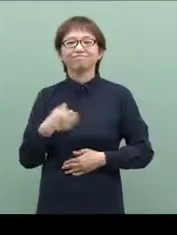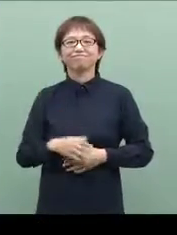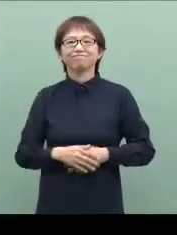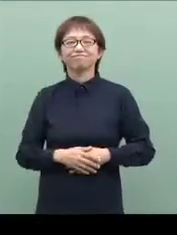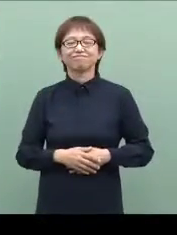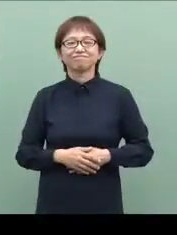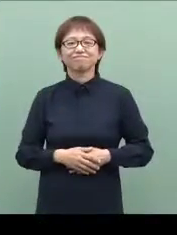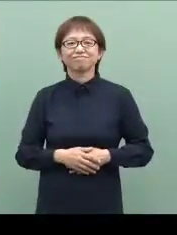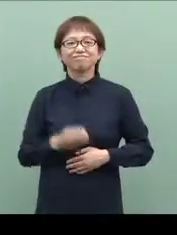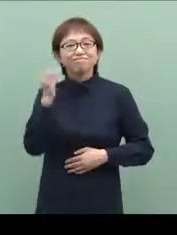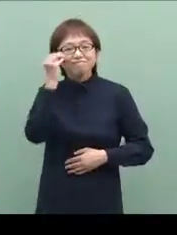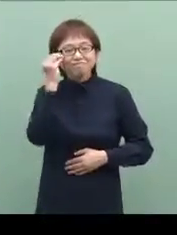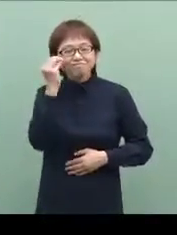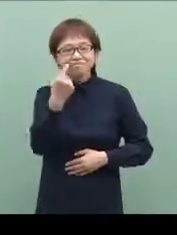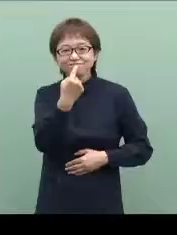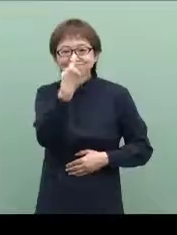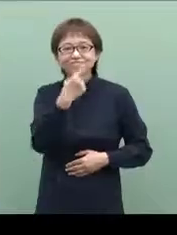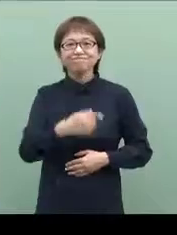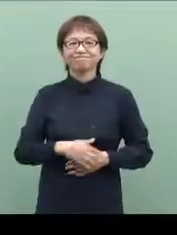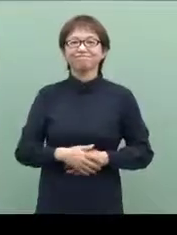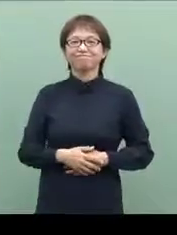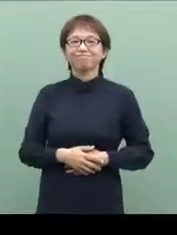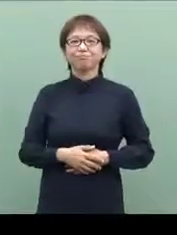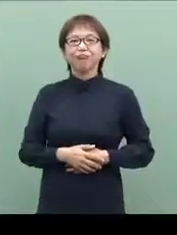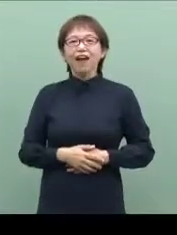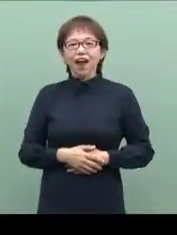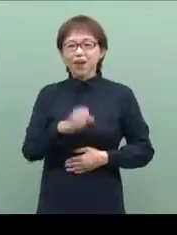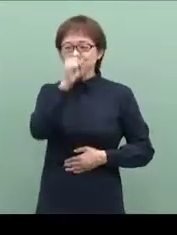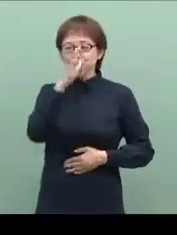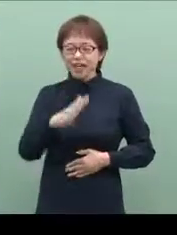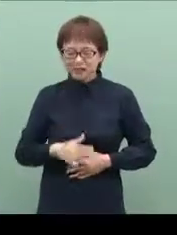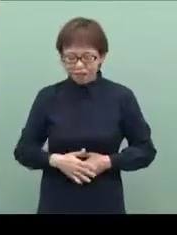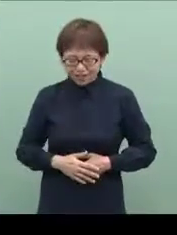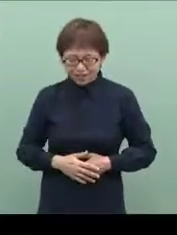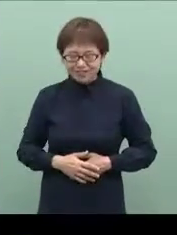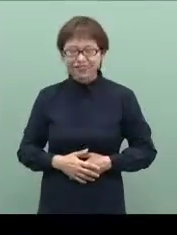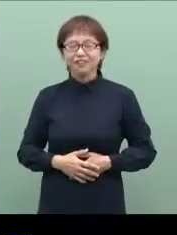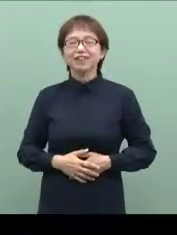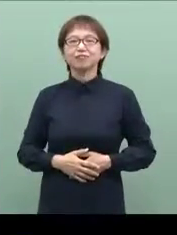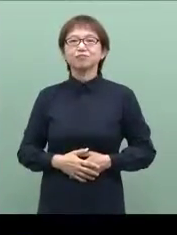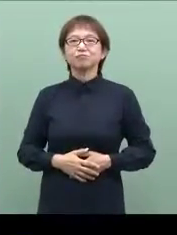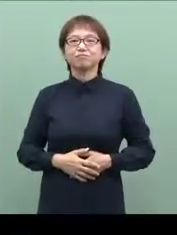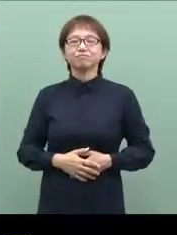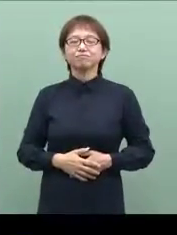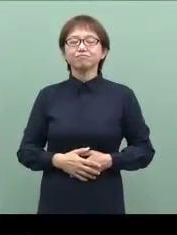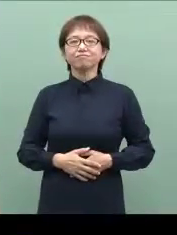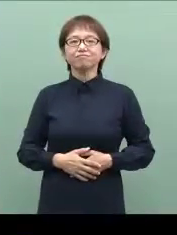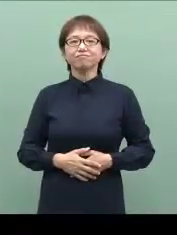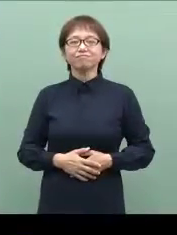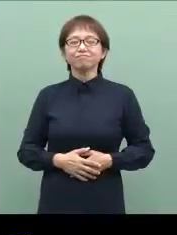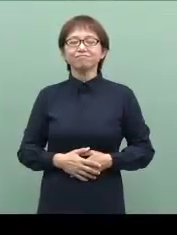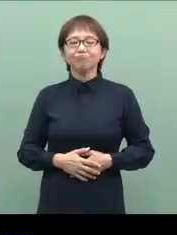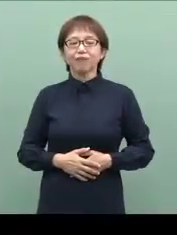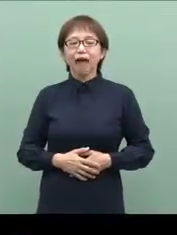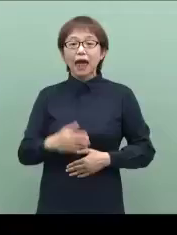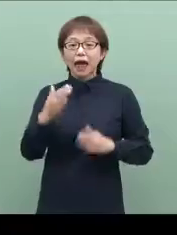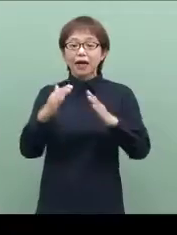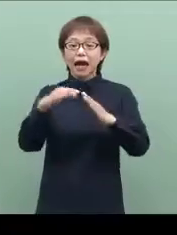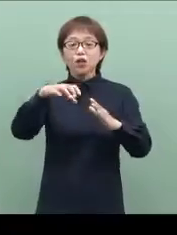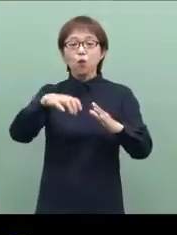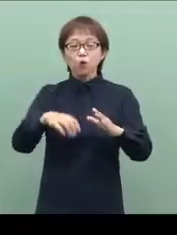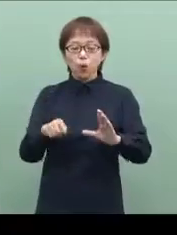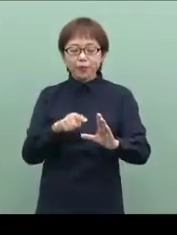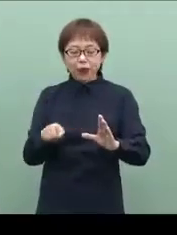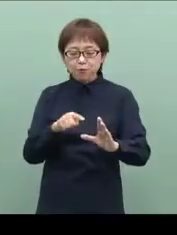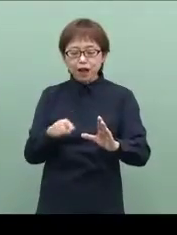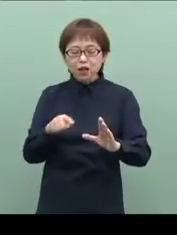私も体験してみたいと思います。それではよろしくお願いします。 よろしくお願いします。 今回は会場に設置されたタブレット